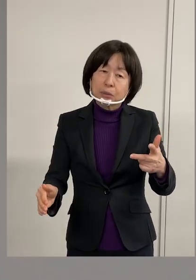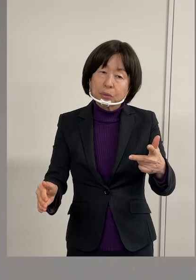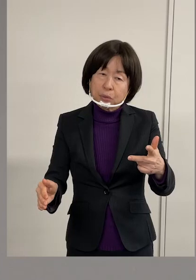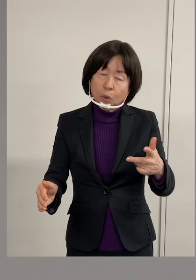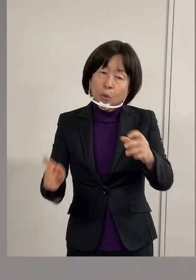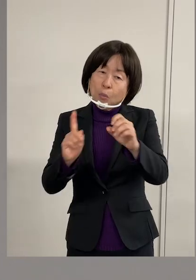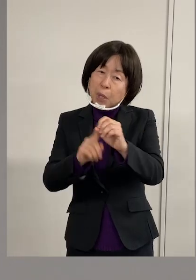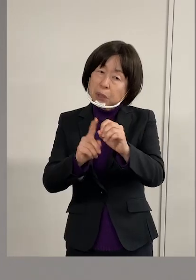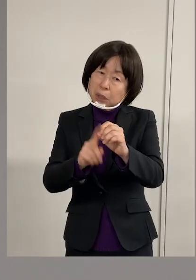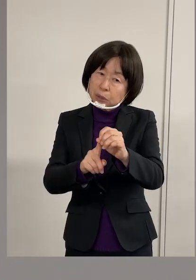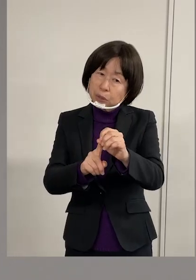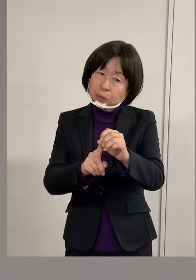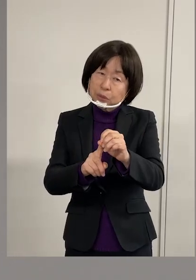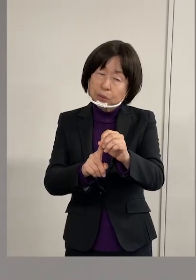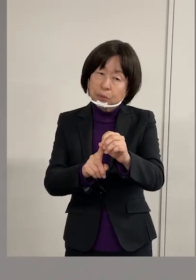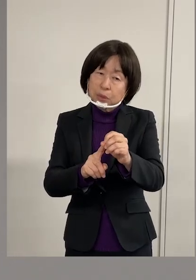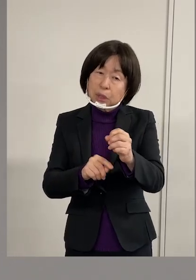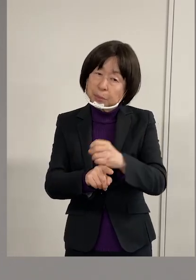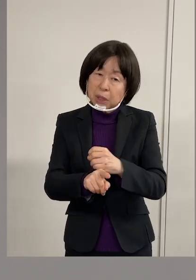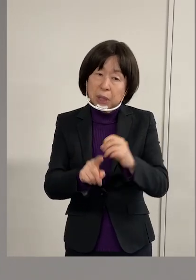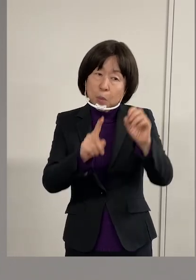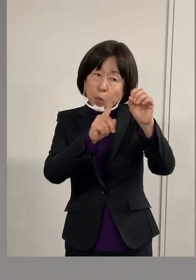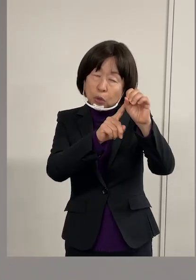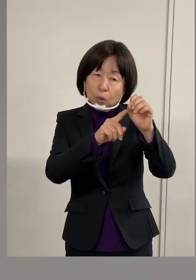ないということでいいんでしょうか。